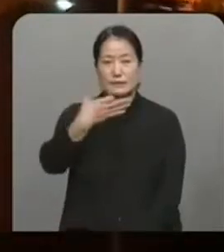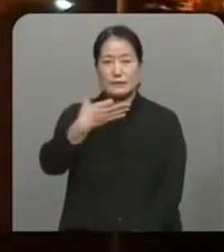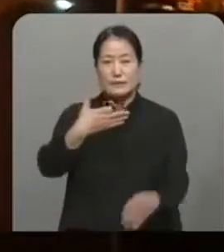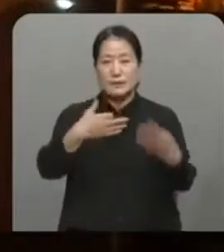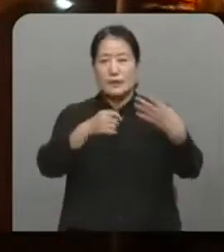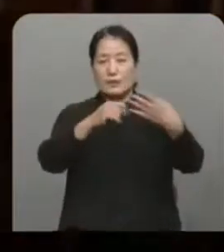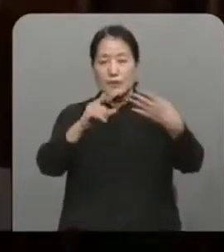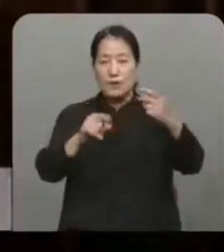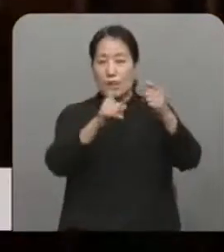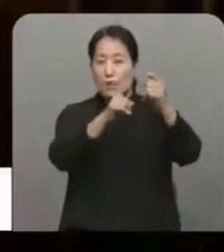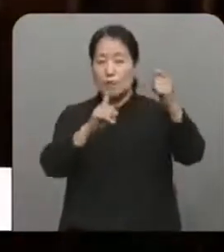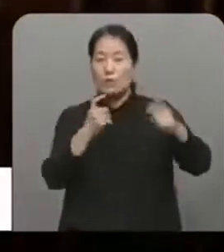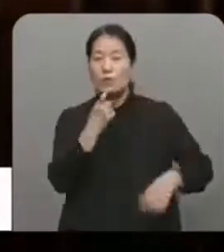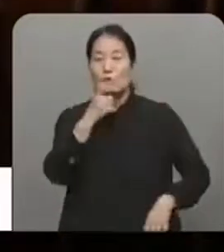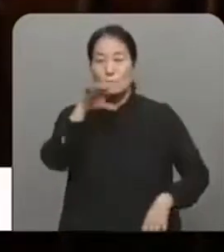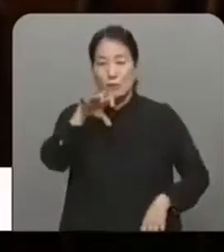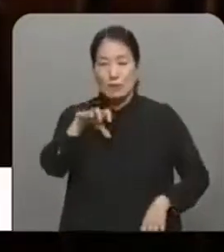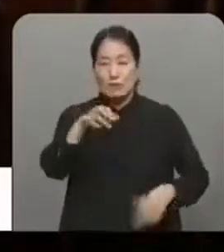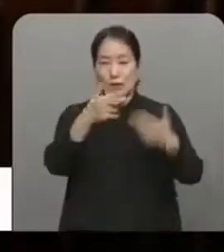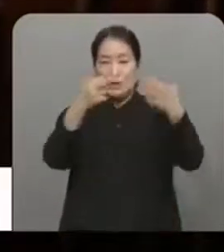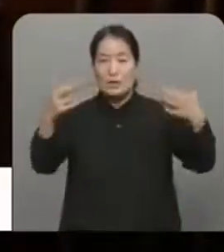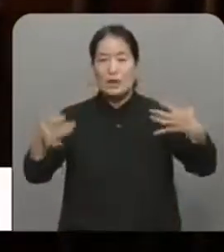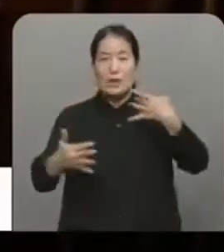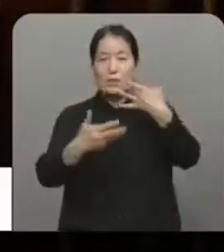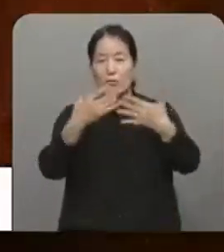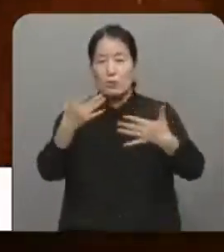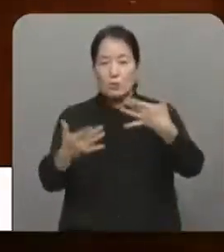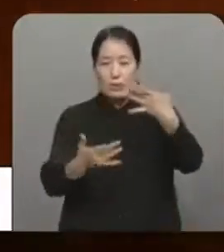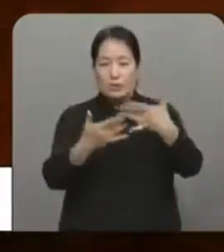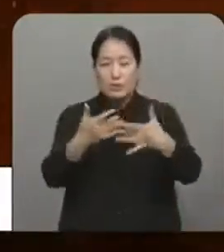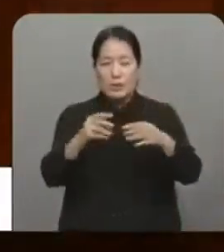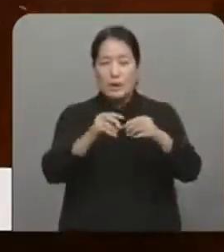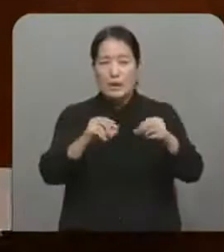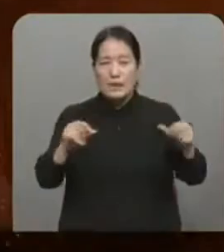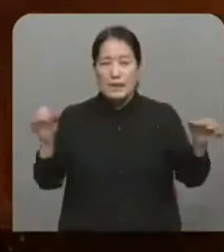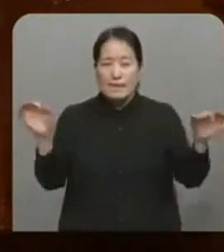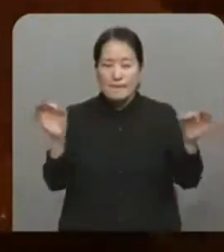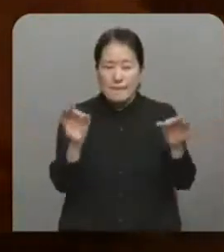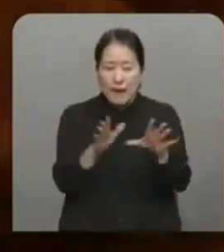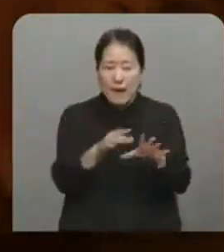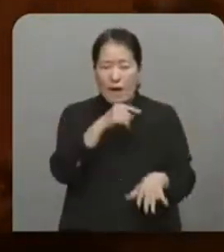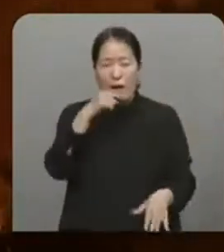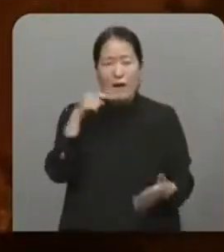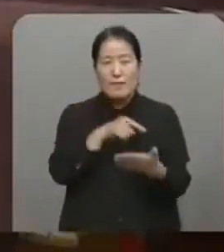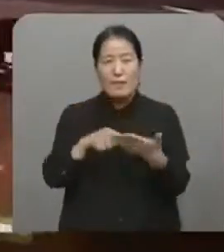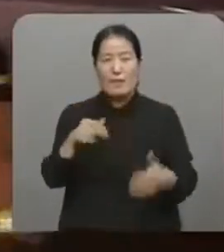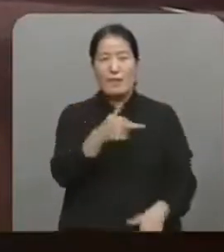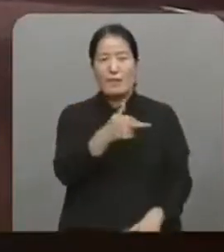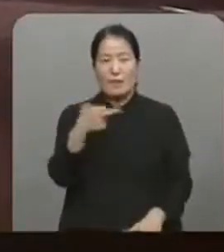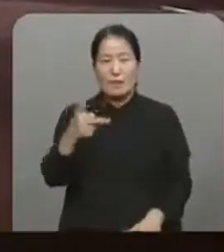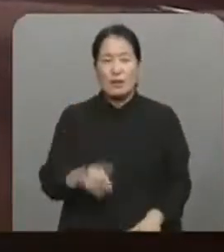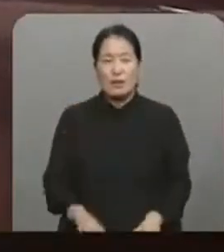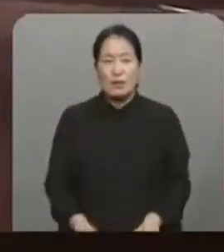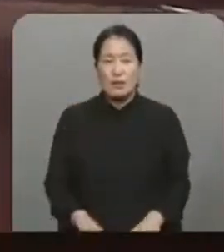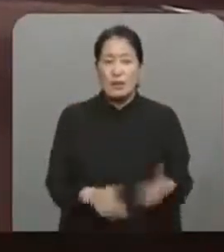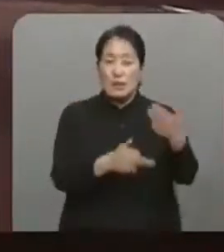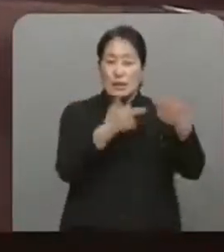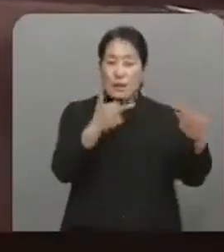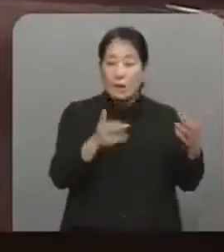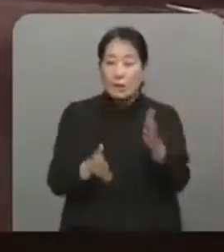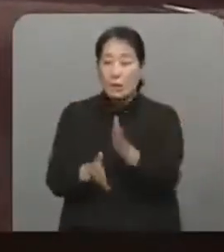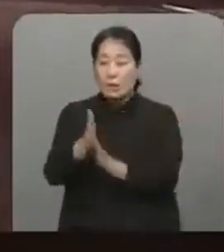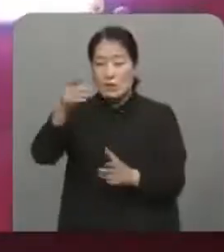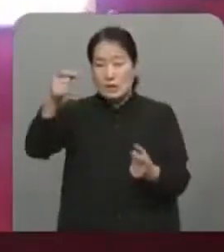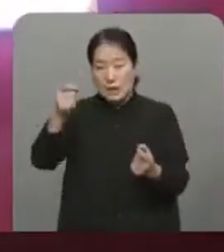2019년 봄 고성과 속초 일대에서 난 산불로 산림소실 등 막대한 피해가 났습니다. 산림과 도심이 가까운